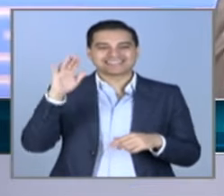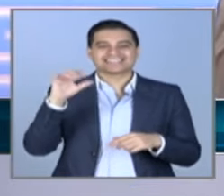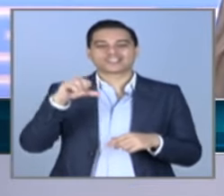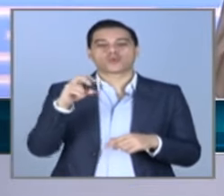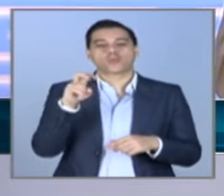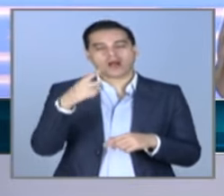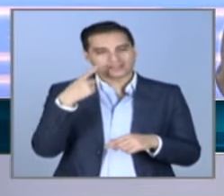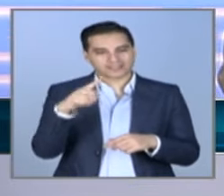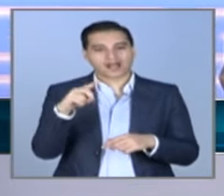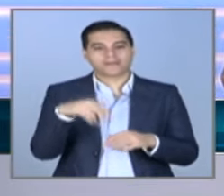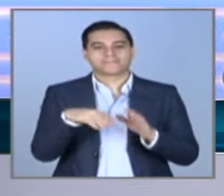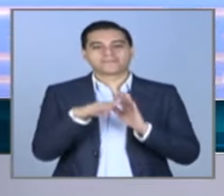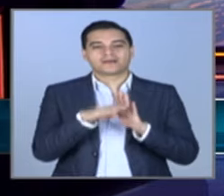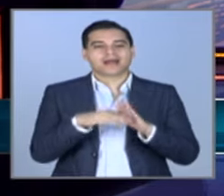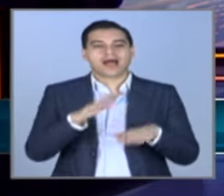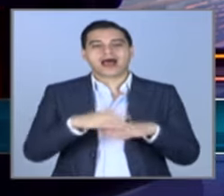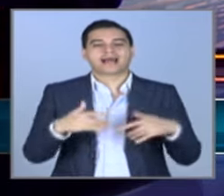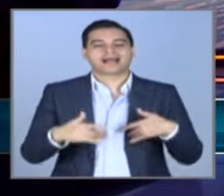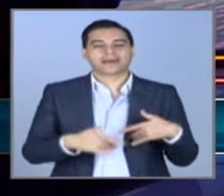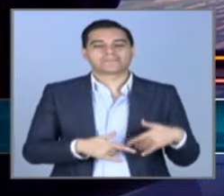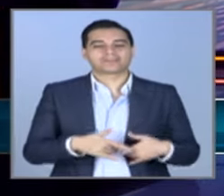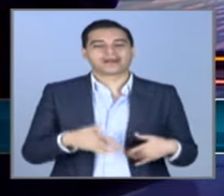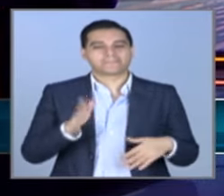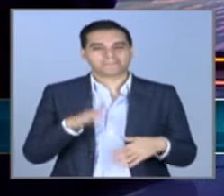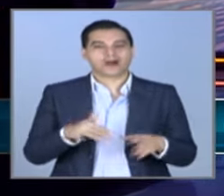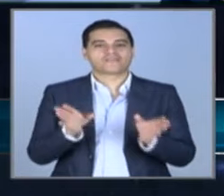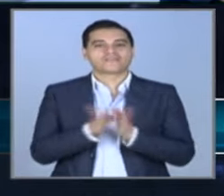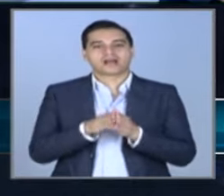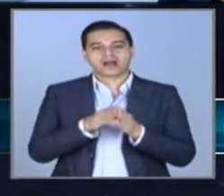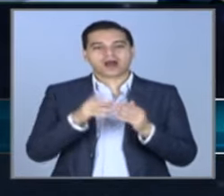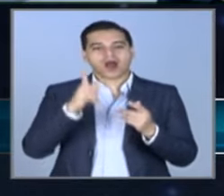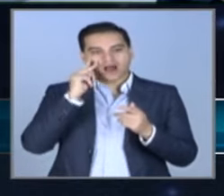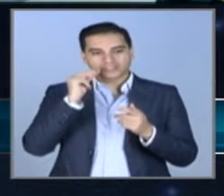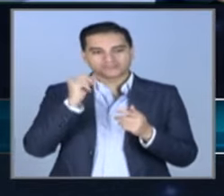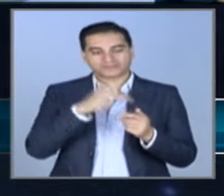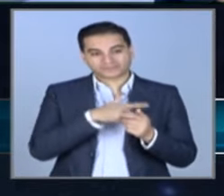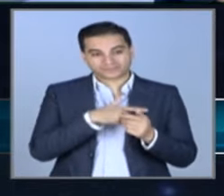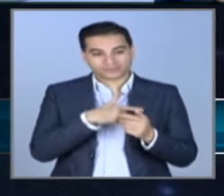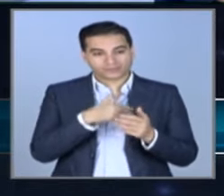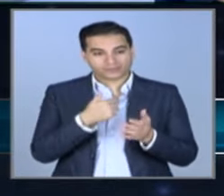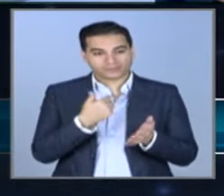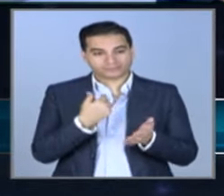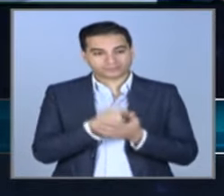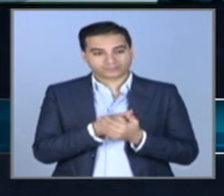صح. ما هو العضو الملاصق للكبد والتي تخزن فيه العصارة الصفراوية؟